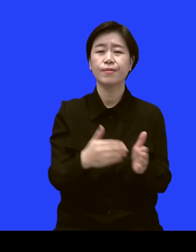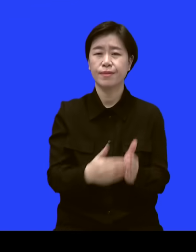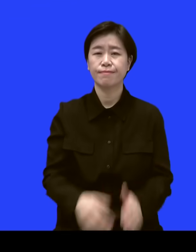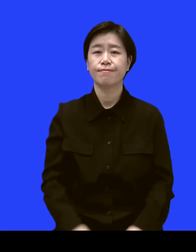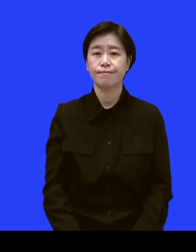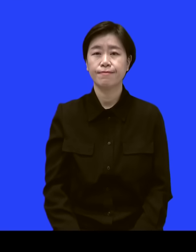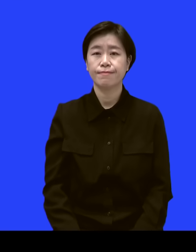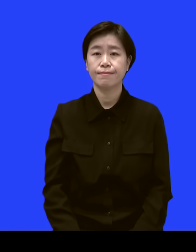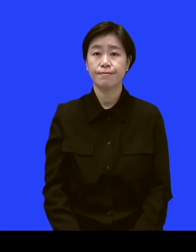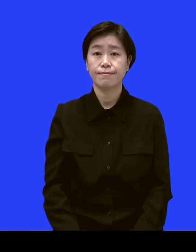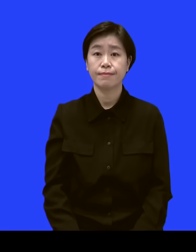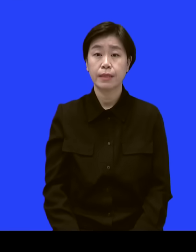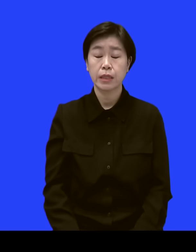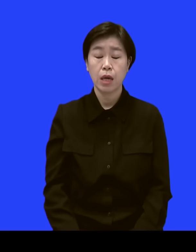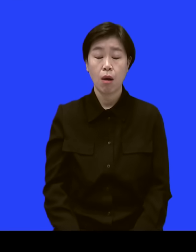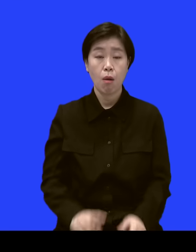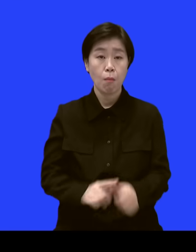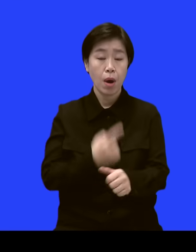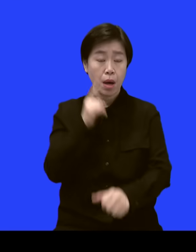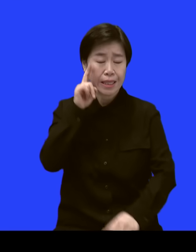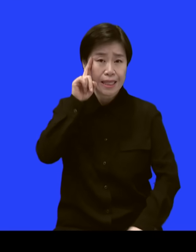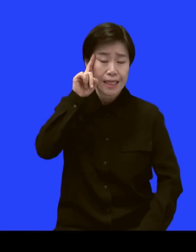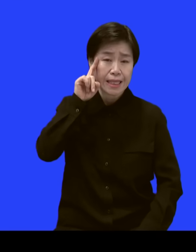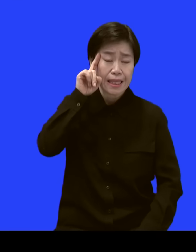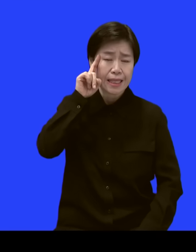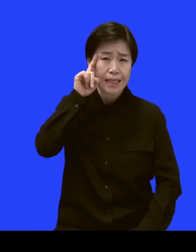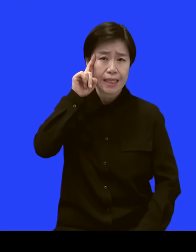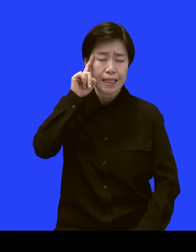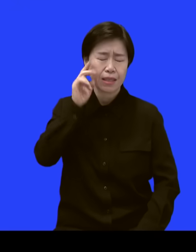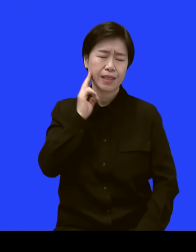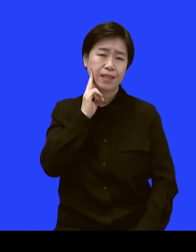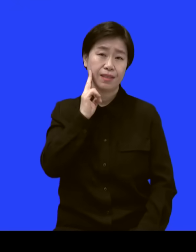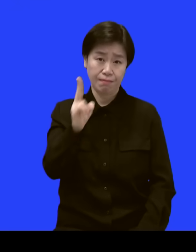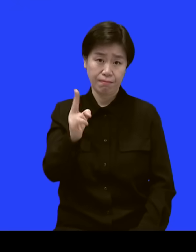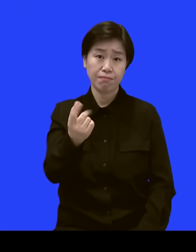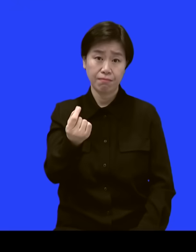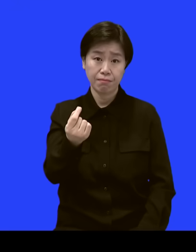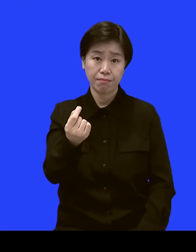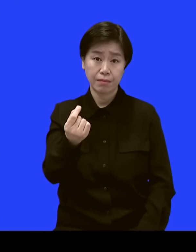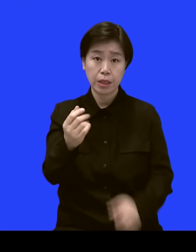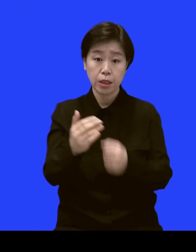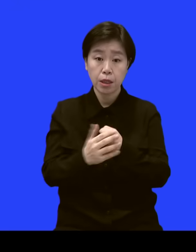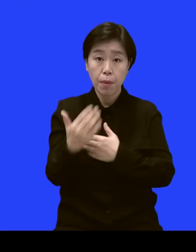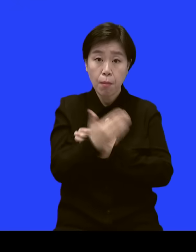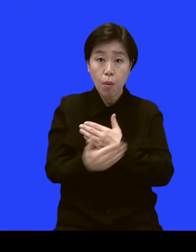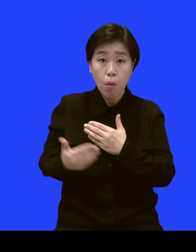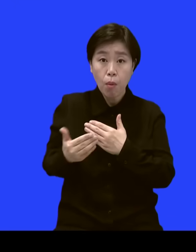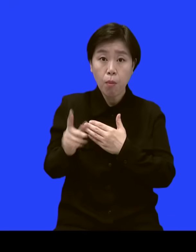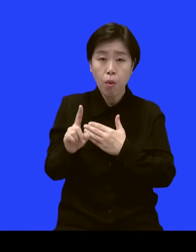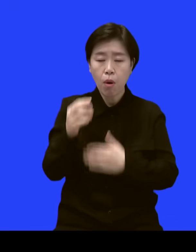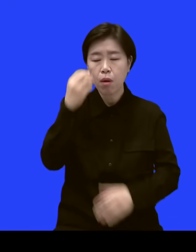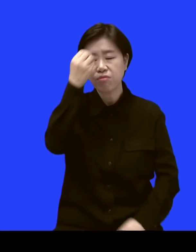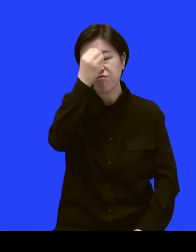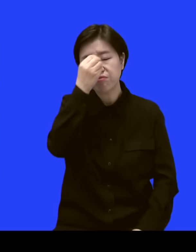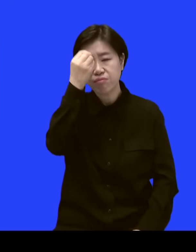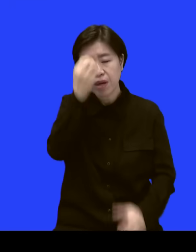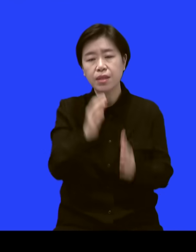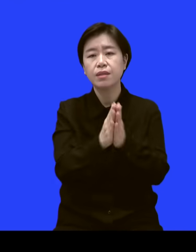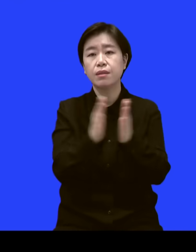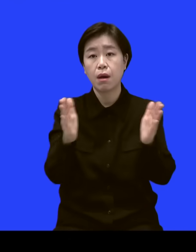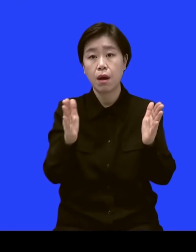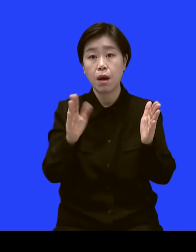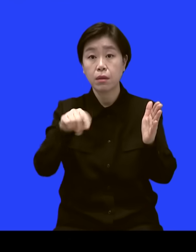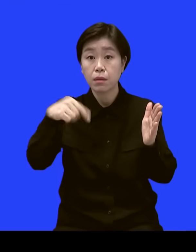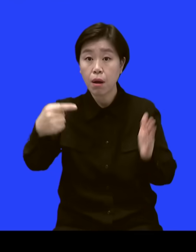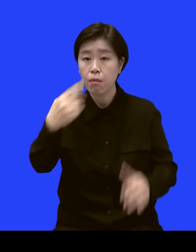그러면서 그 스트레스가 엄청났던 것 같아요. 그러면서 그게 어지럼증으로 왔고 나중에는 이제